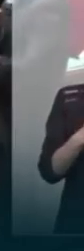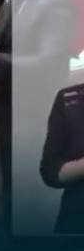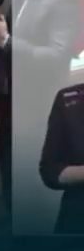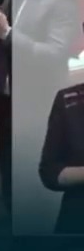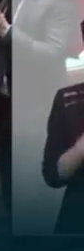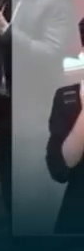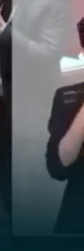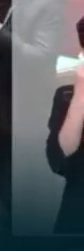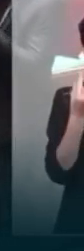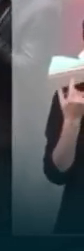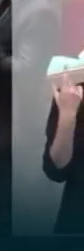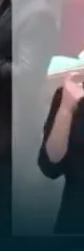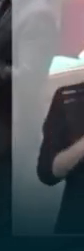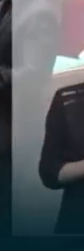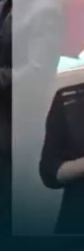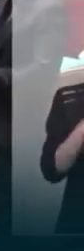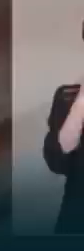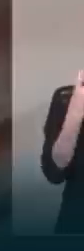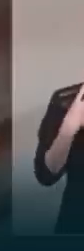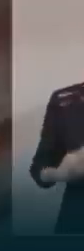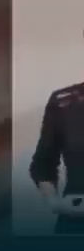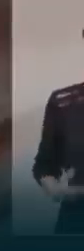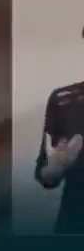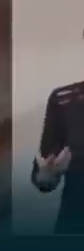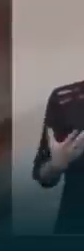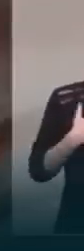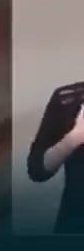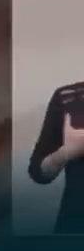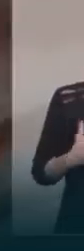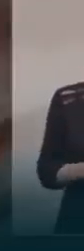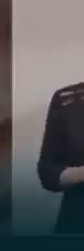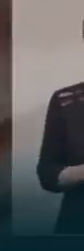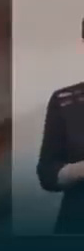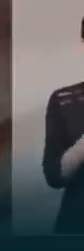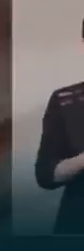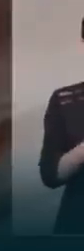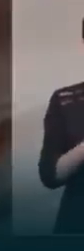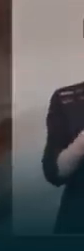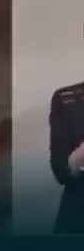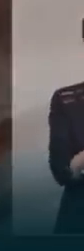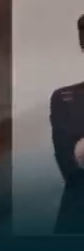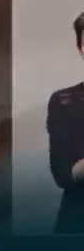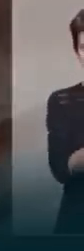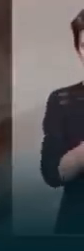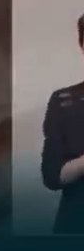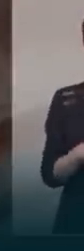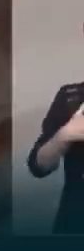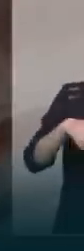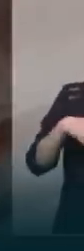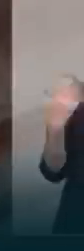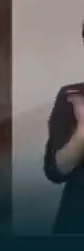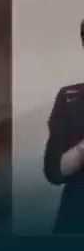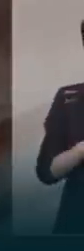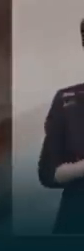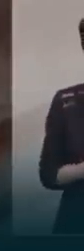Merci, Monsieur le Président. Monsieur le député, je crains que dans la deuxième partie de votre question, vous ayez mélangé quelques sujets. Mais je vais vous répondre sur deux points.